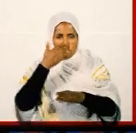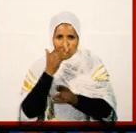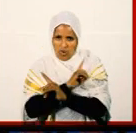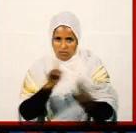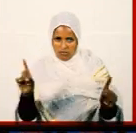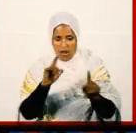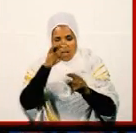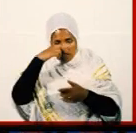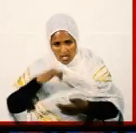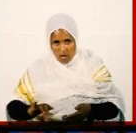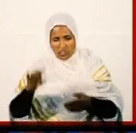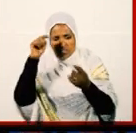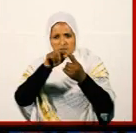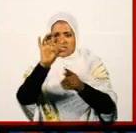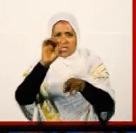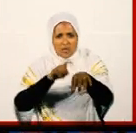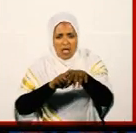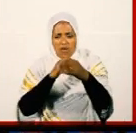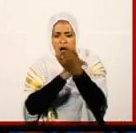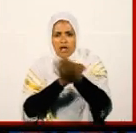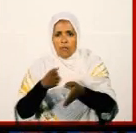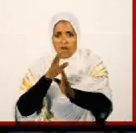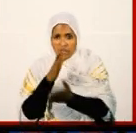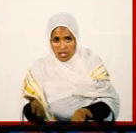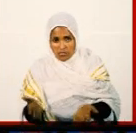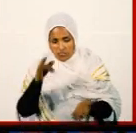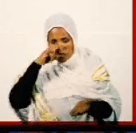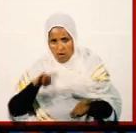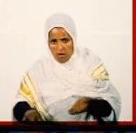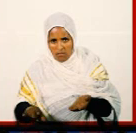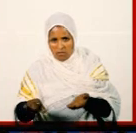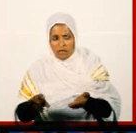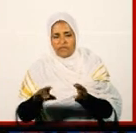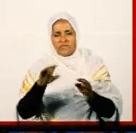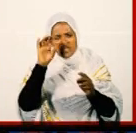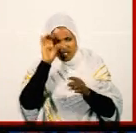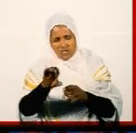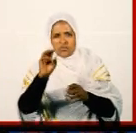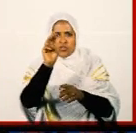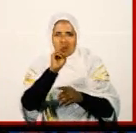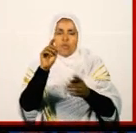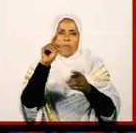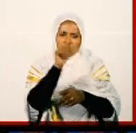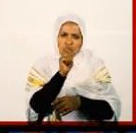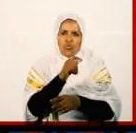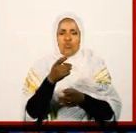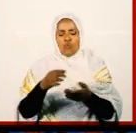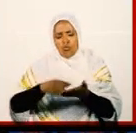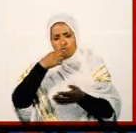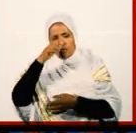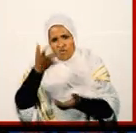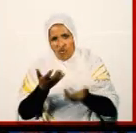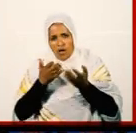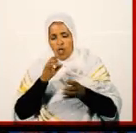የለበትም። እውነቱን ለመናገር አንድ ህፃን እስከ 9 ሰዓት የመጾም አቅሙ ማይፈቅድ ከሆነ ግድ ሰኞ፣ ማክሰኞ፣ ረቡዕ፣ ሐሙስ ካልቆረፉ